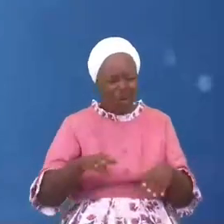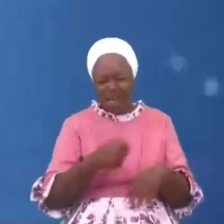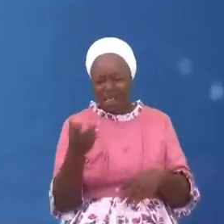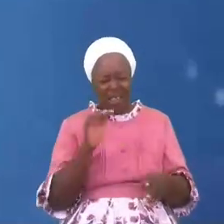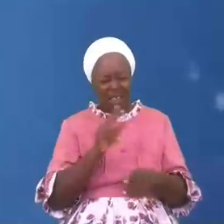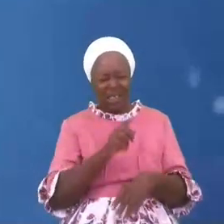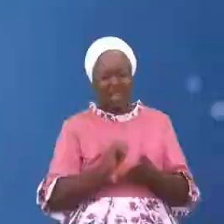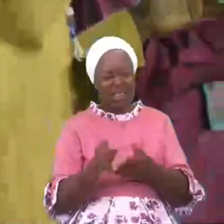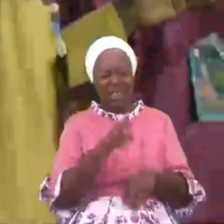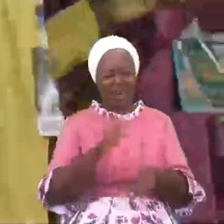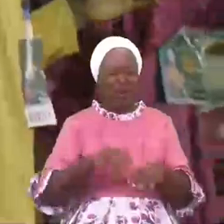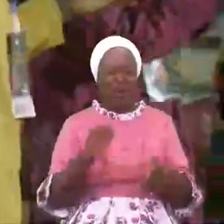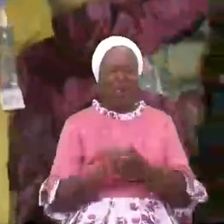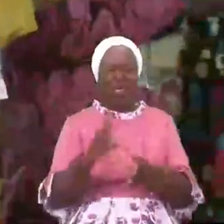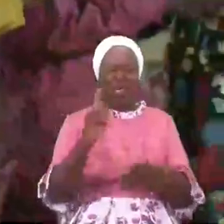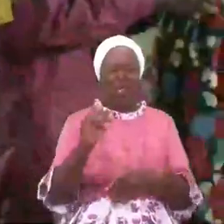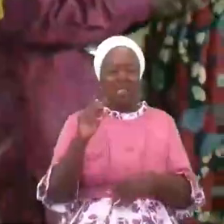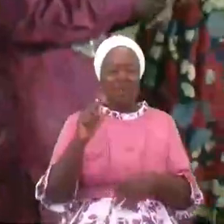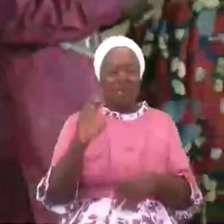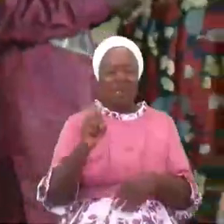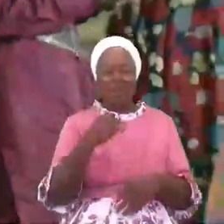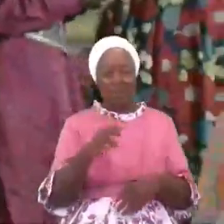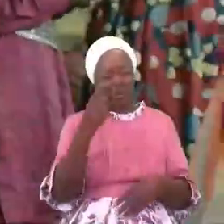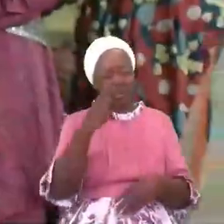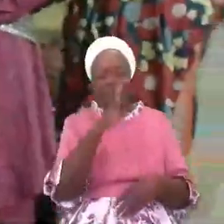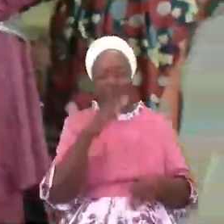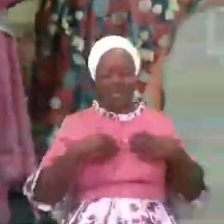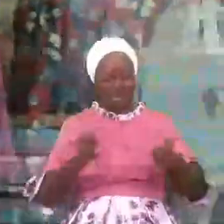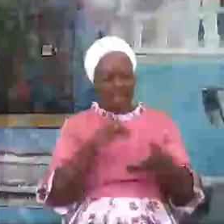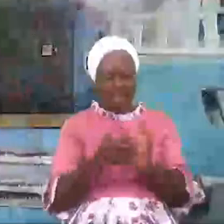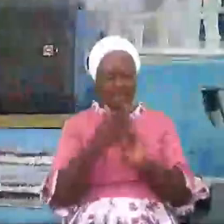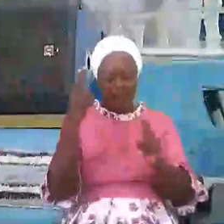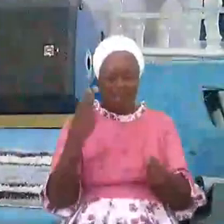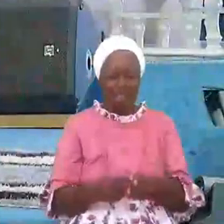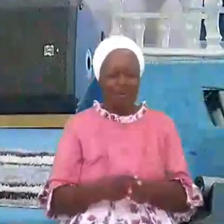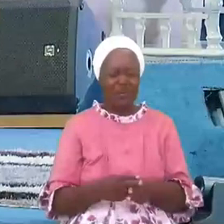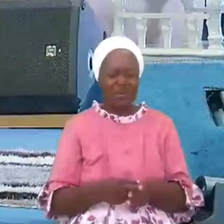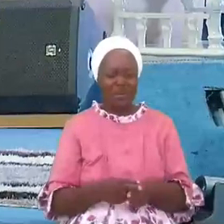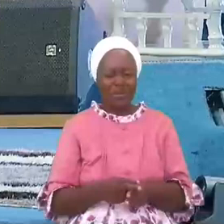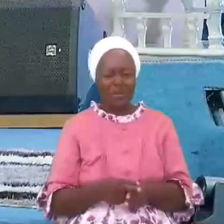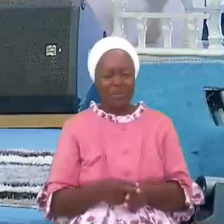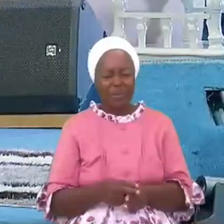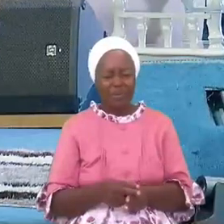disparaît. Faiblesse des yeux soit guérie au nom de Jésus.